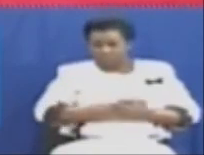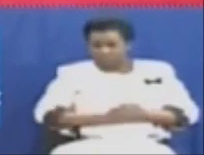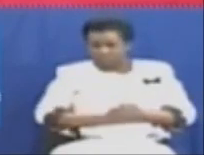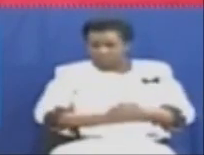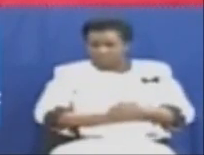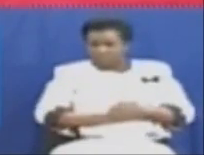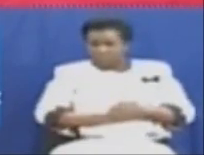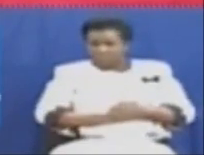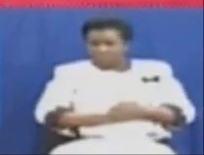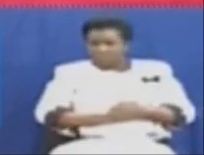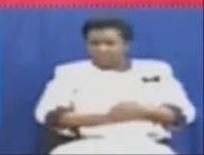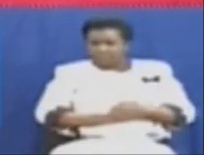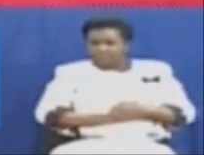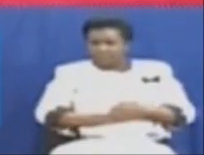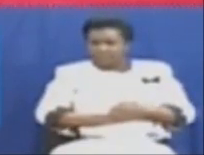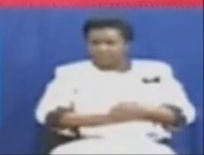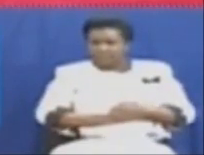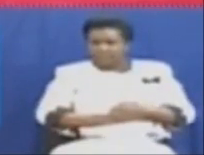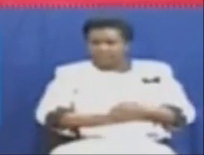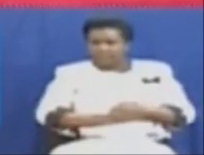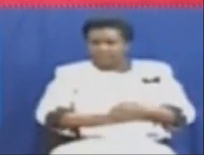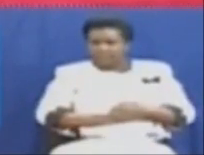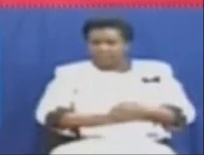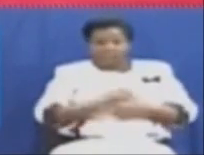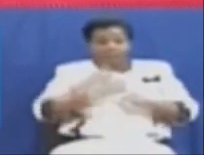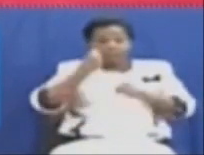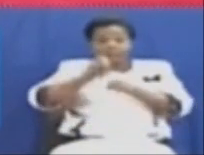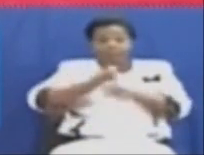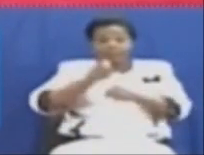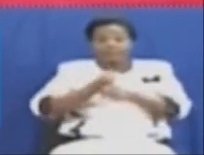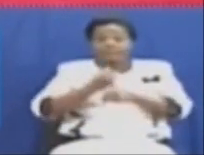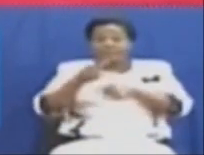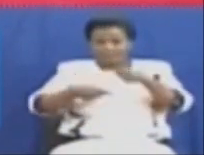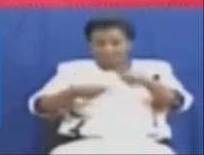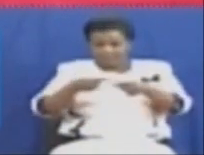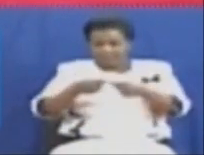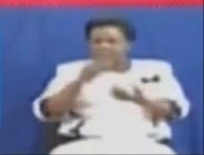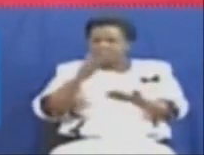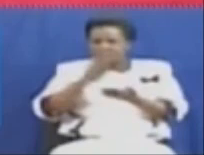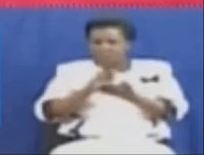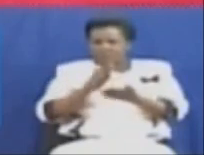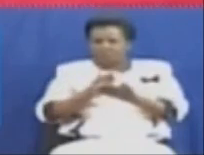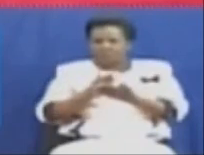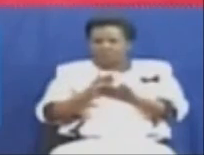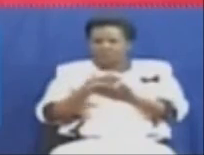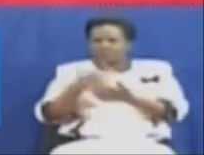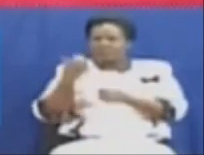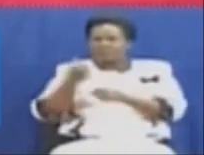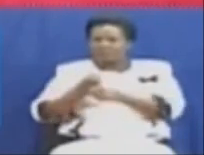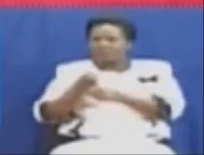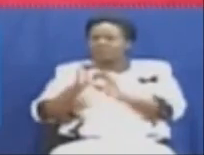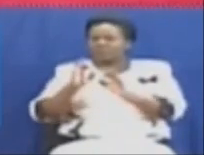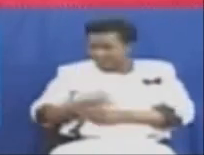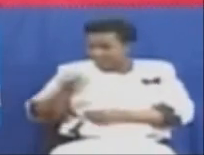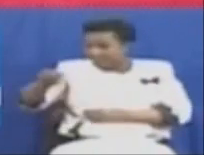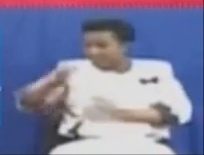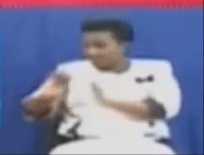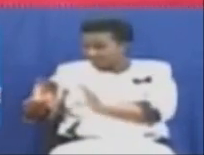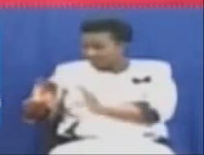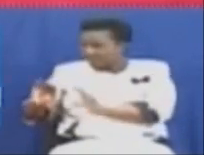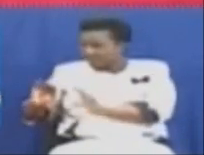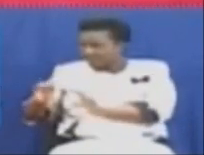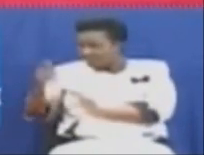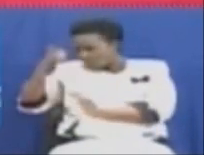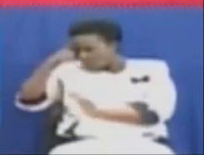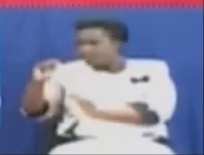imeshasambaza wakandarasi kila halmashauri. Wakandarasi ambao wamesaini mkataba kukamilisha kazi hiyo kwa muda na